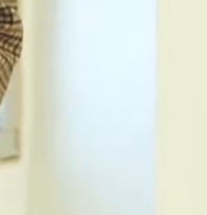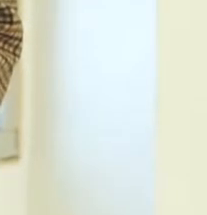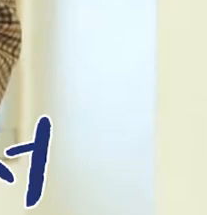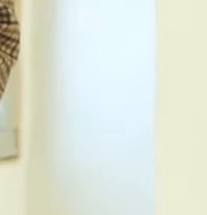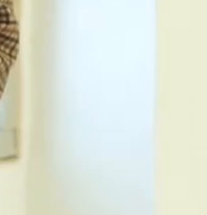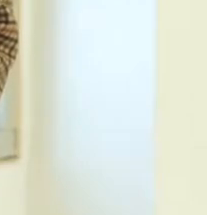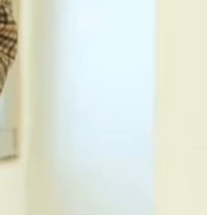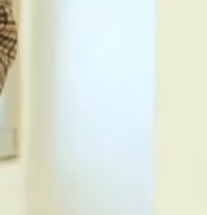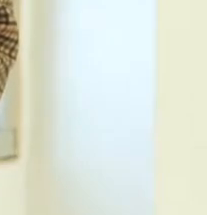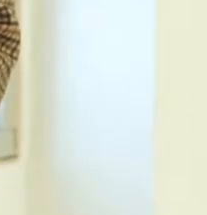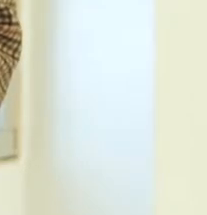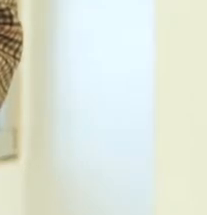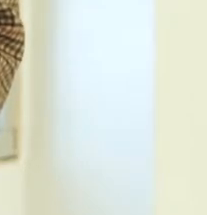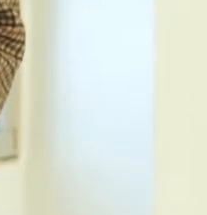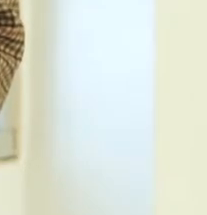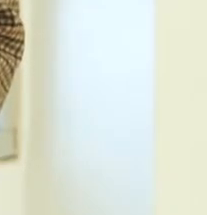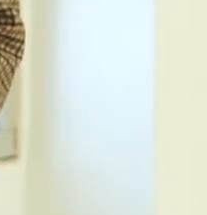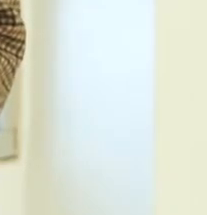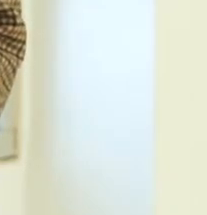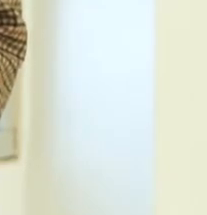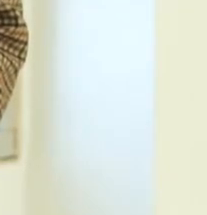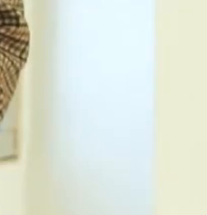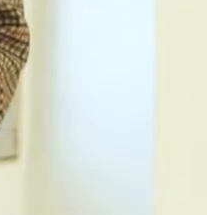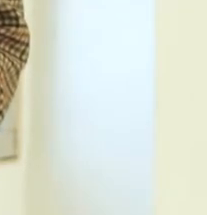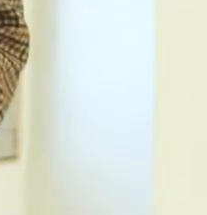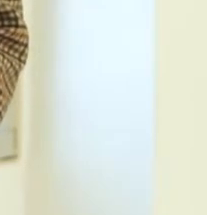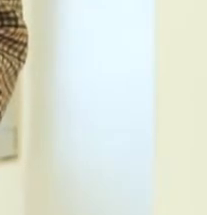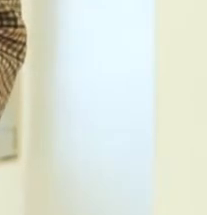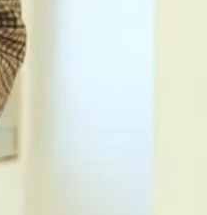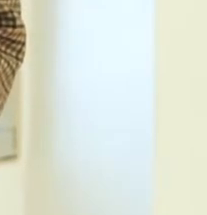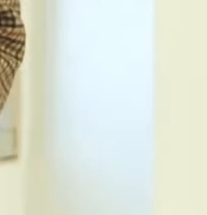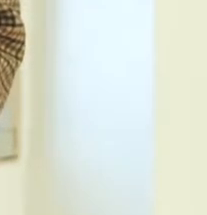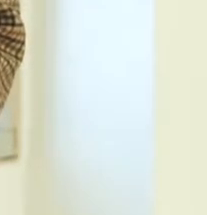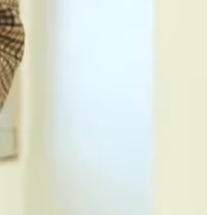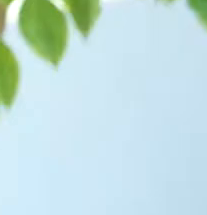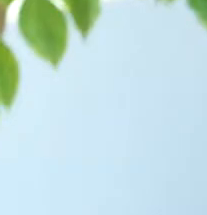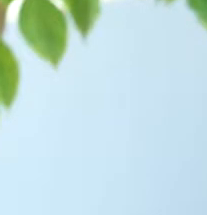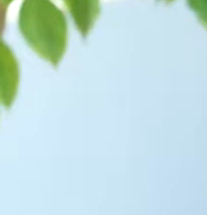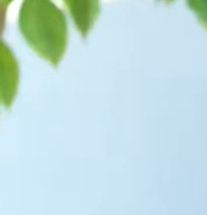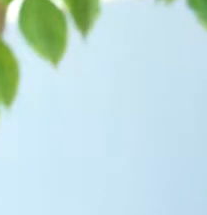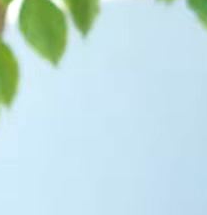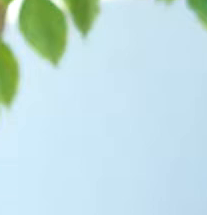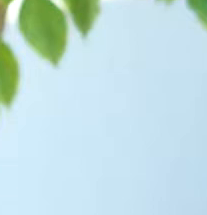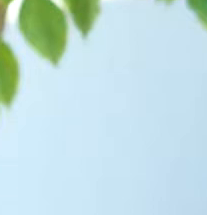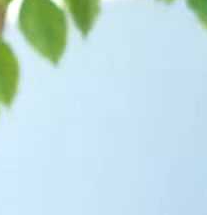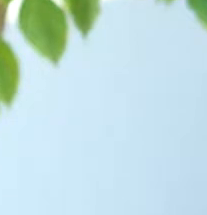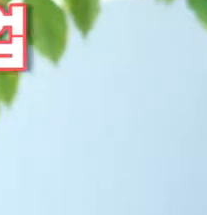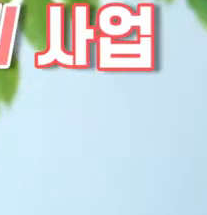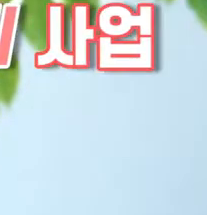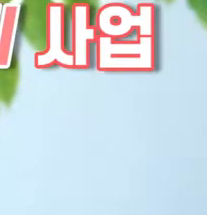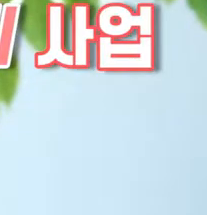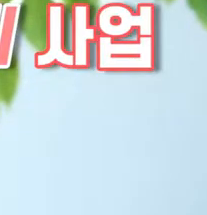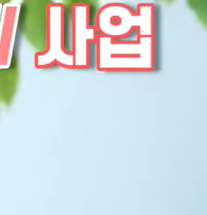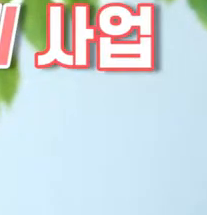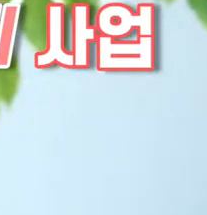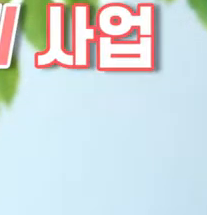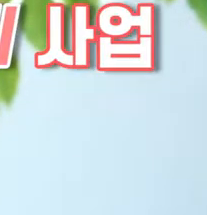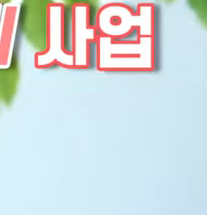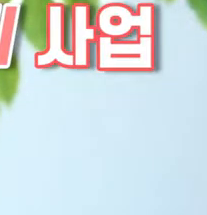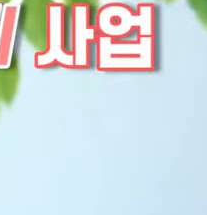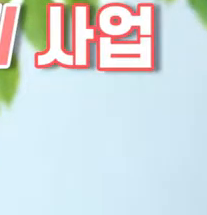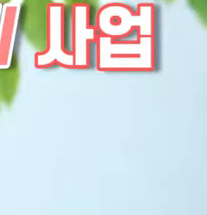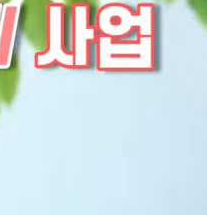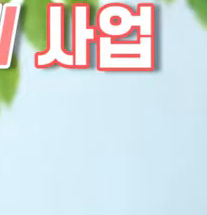안녕하세요. 조화로운 성장, 삶이 아름다운 강서, 아이강서 TV 김민주입니다. 2020 희망온돌 따뜻한